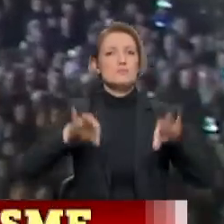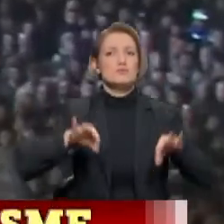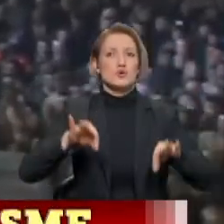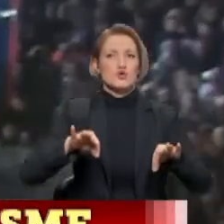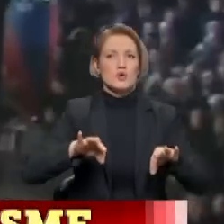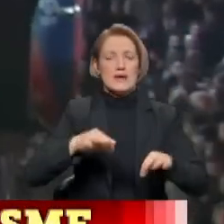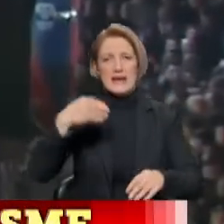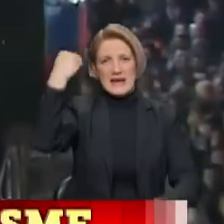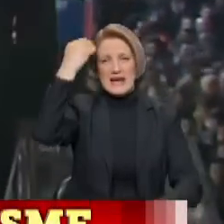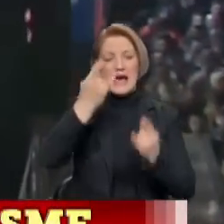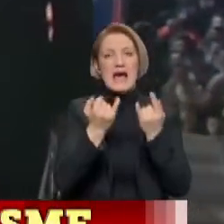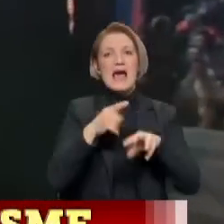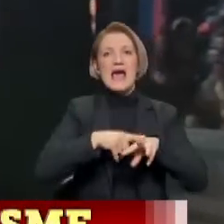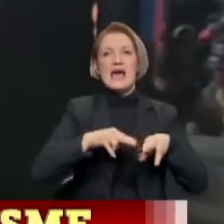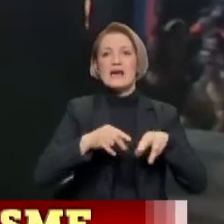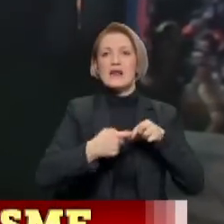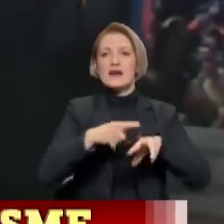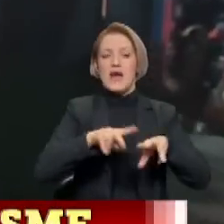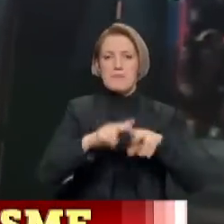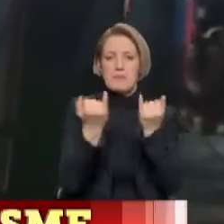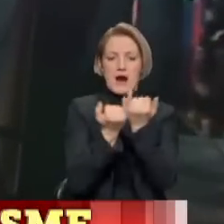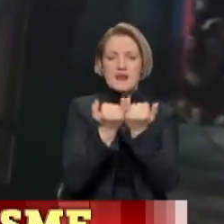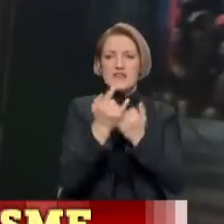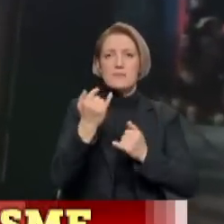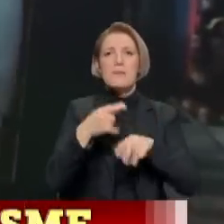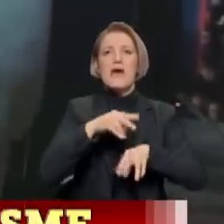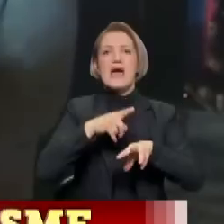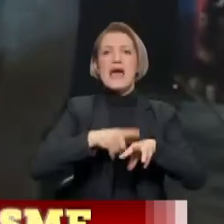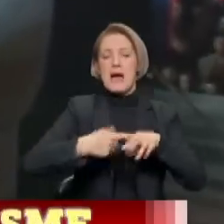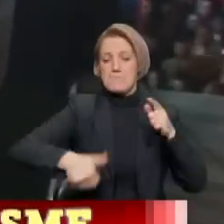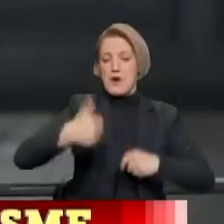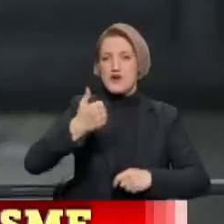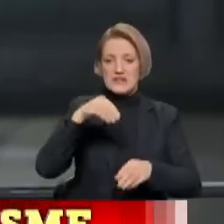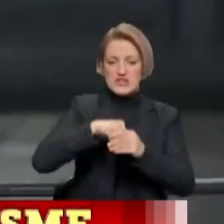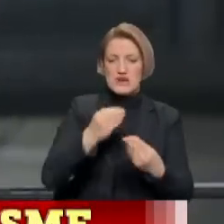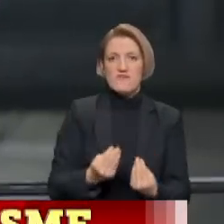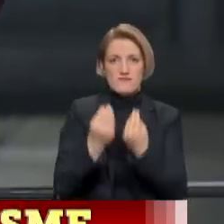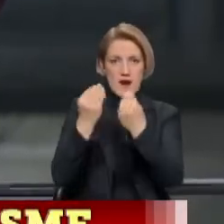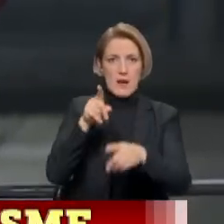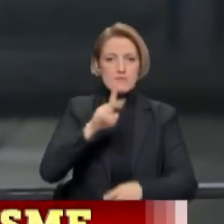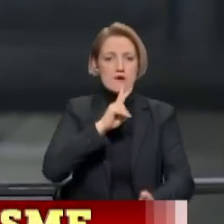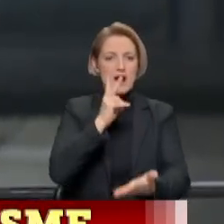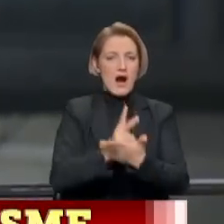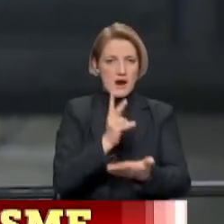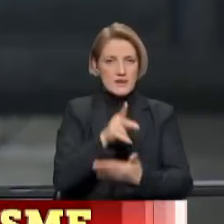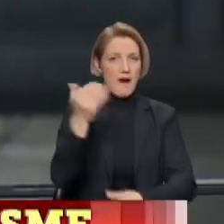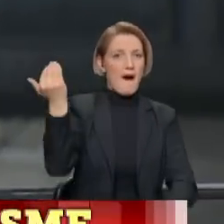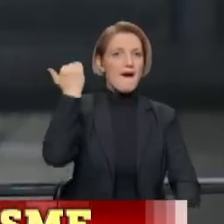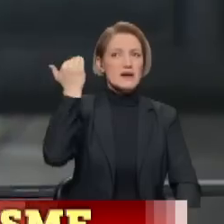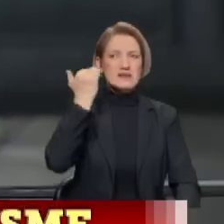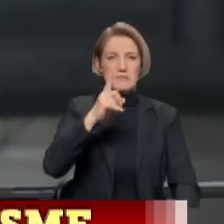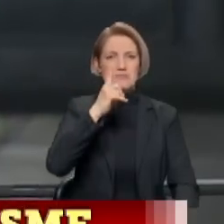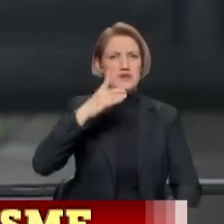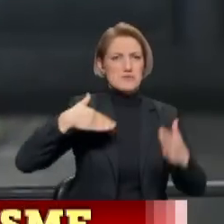bugün Ekrem kardeşim için, Ekrem Başkan için verilen bu kararın arkasında